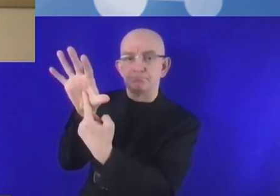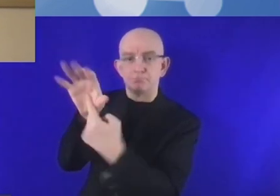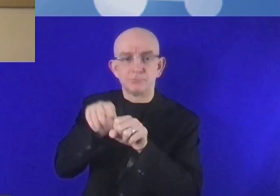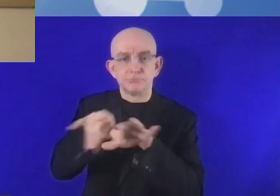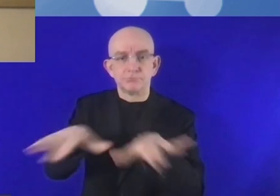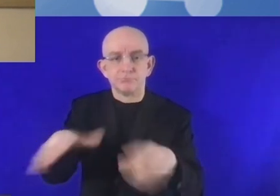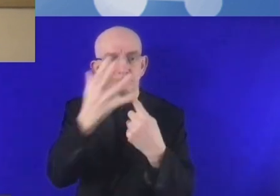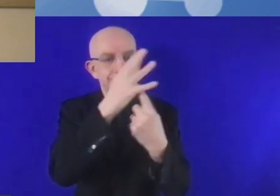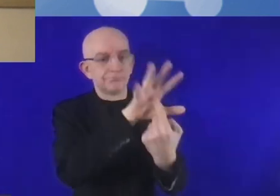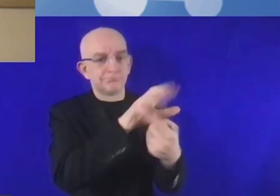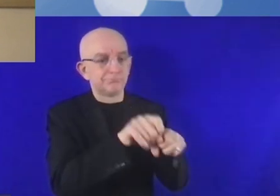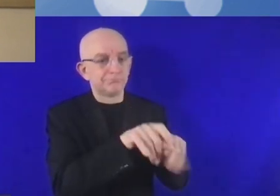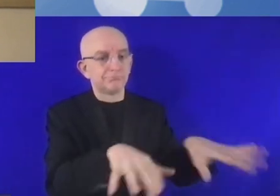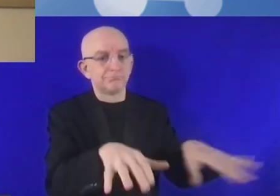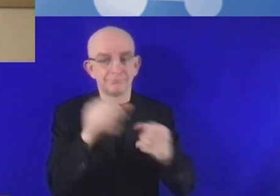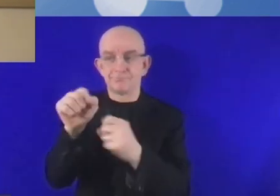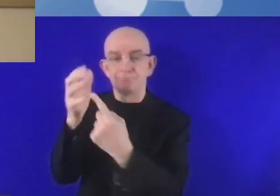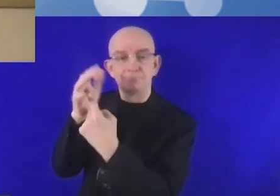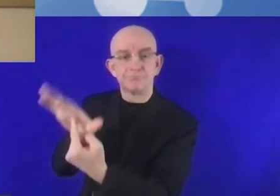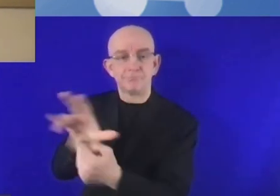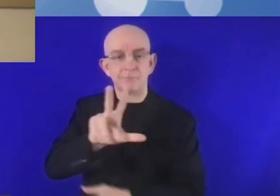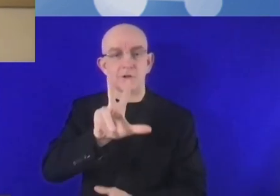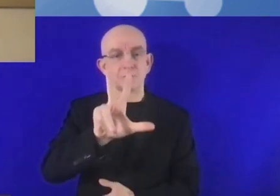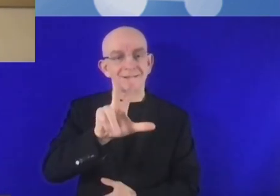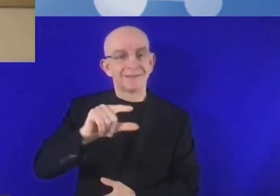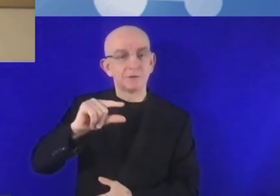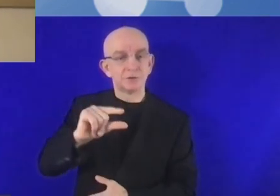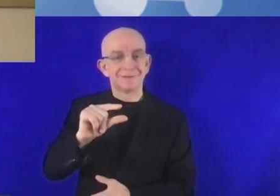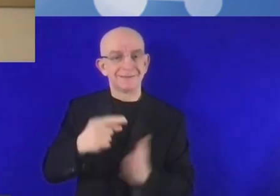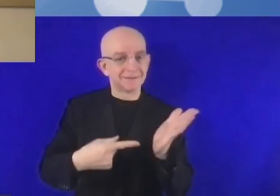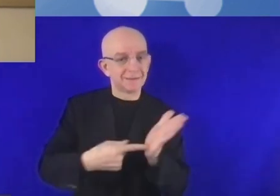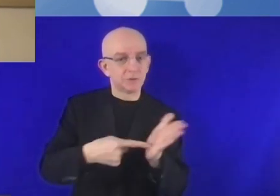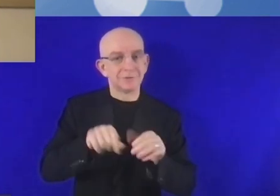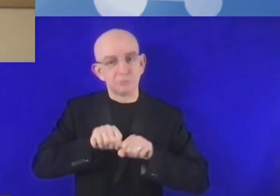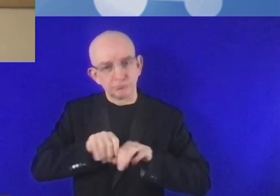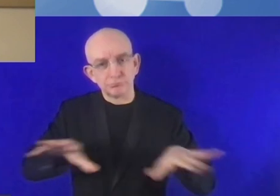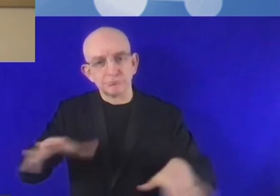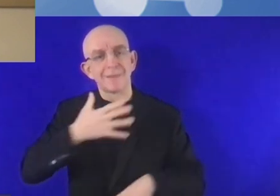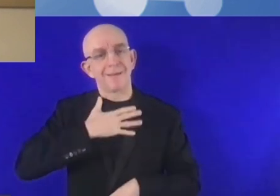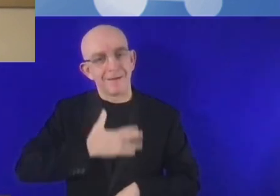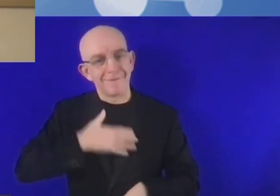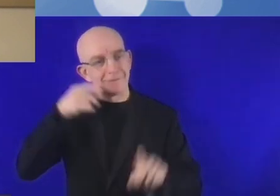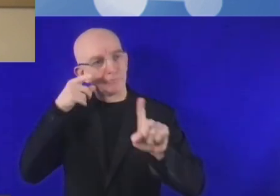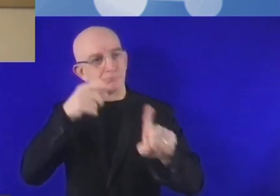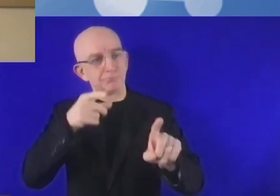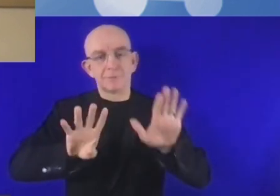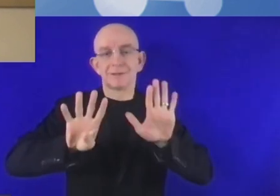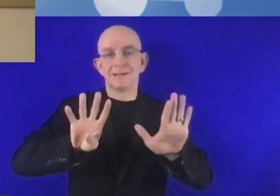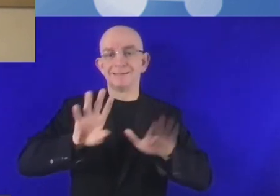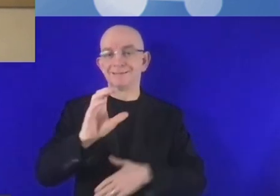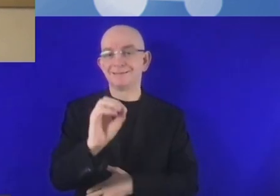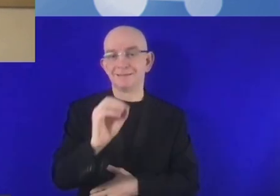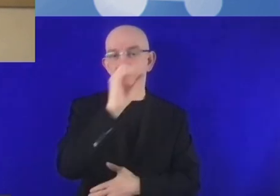na rynkach, na których jesteśmy obecni, nawet 90% użytkowników miało dostęp co najmniej